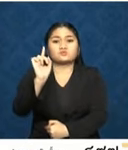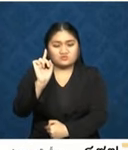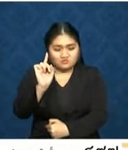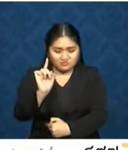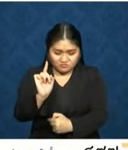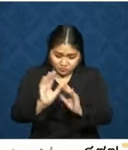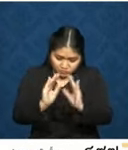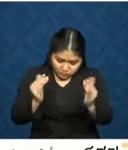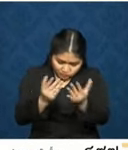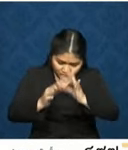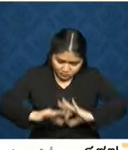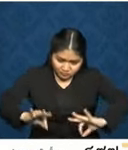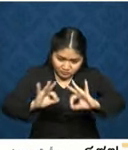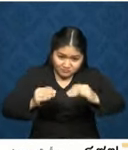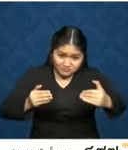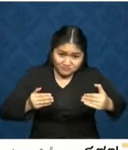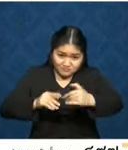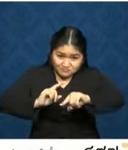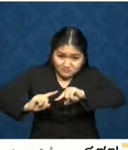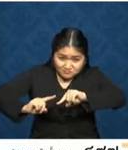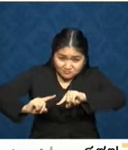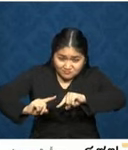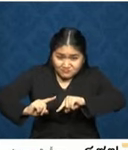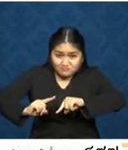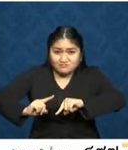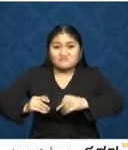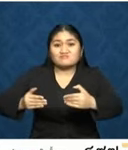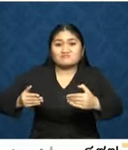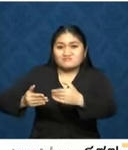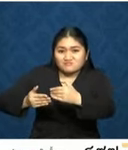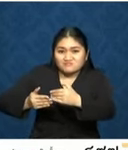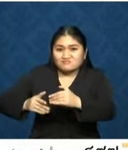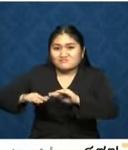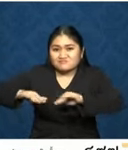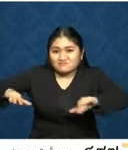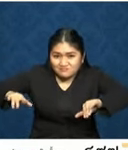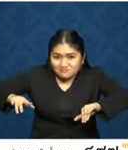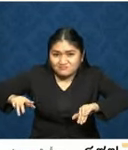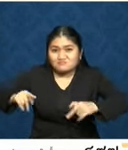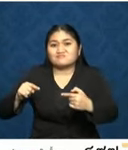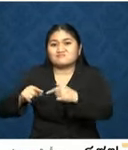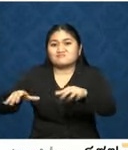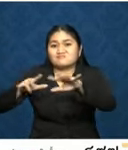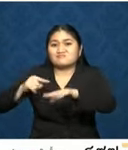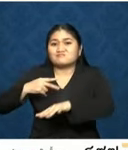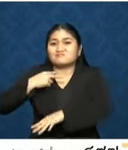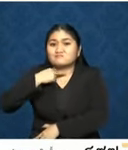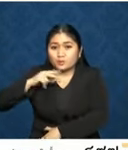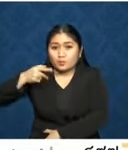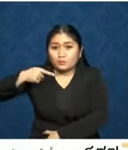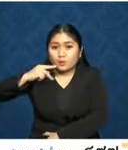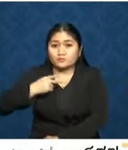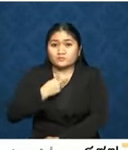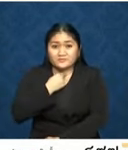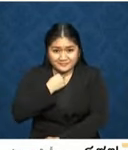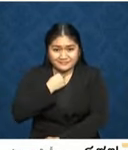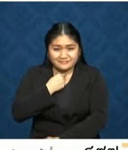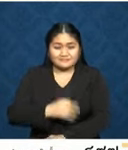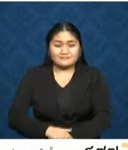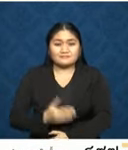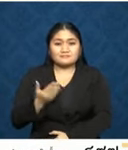ที่เกิดขึ้นกับคดีประกบผมขออนุญาตท่านประธานครับที่จะวิงวอนไป